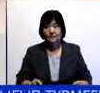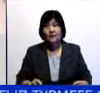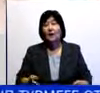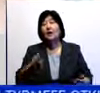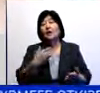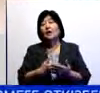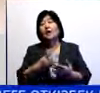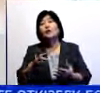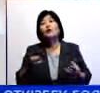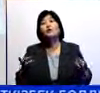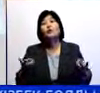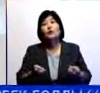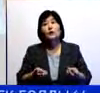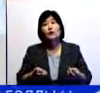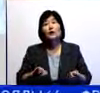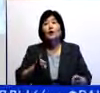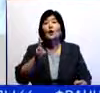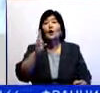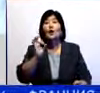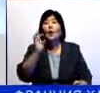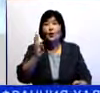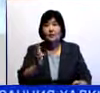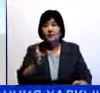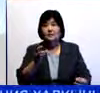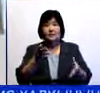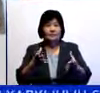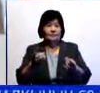Яғни бұның керегі көңді шертеді,